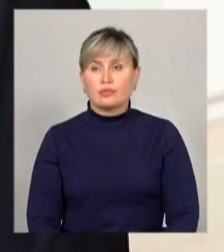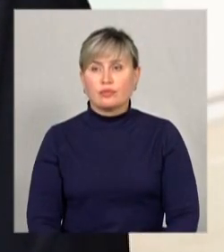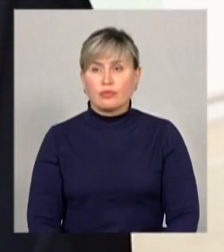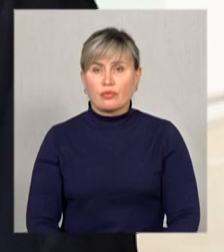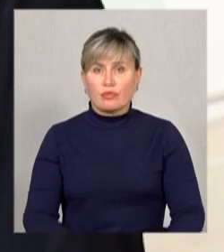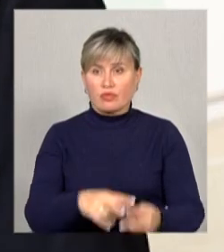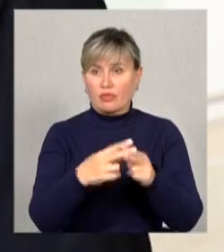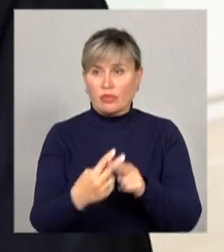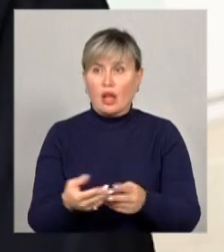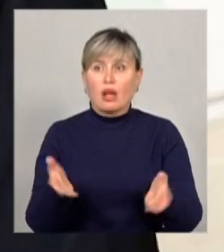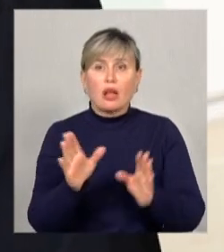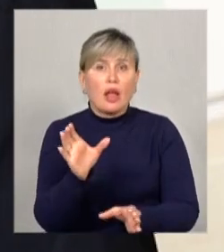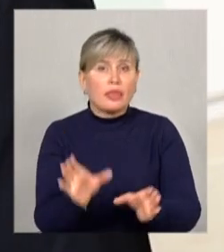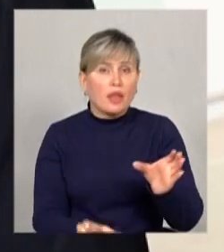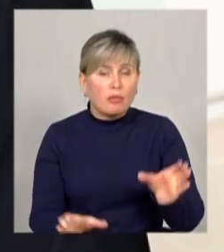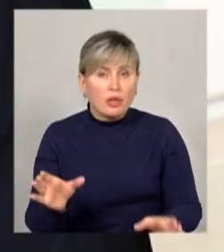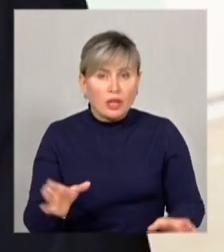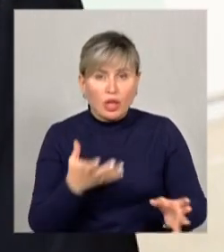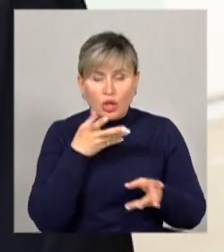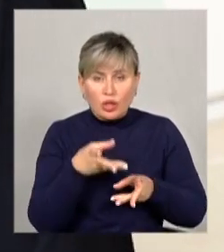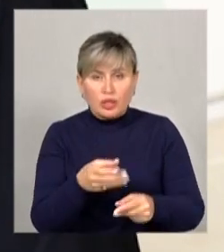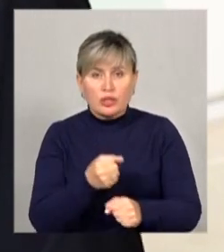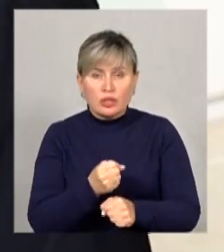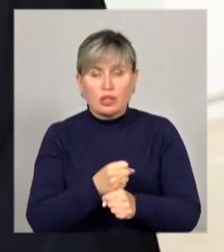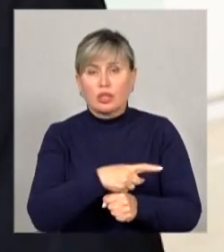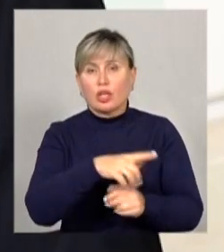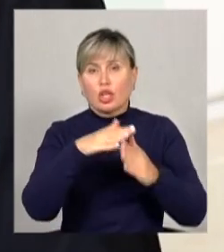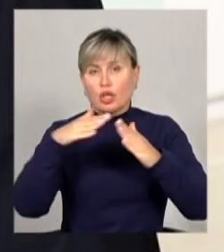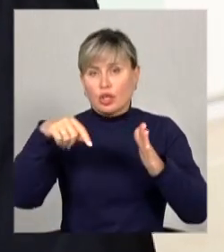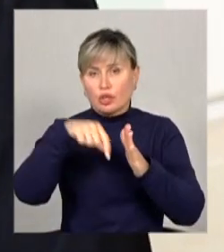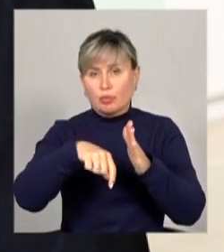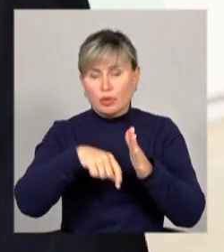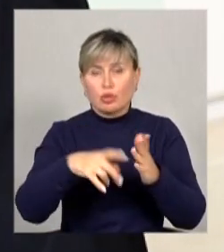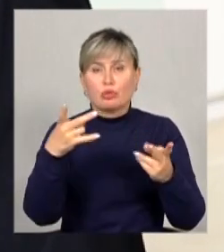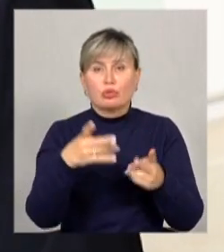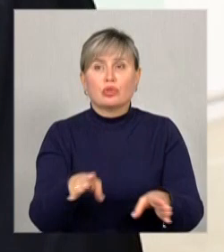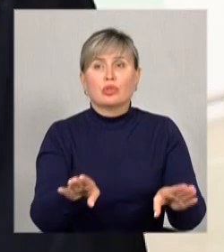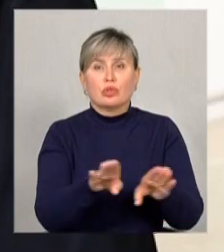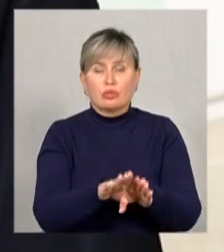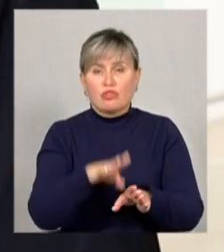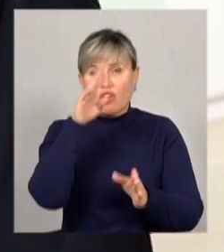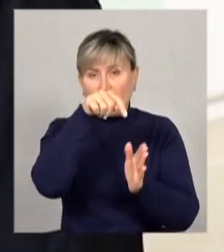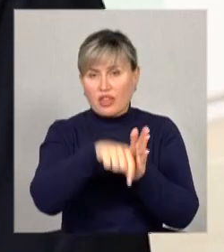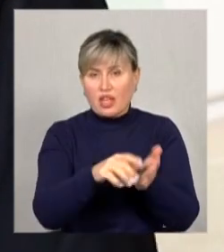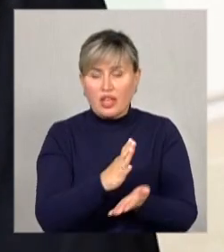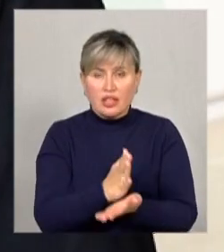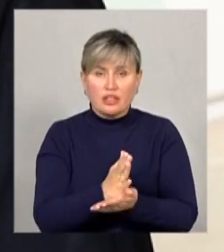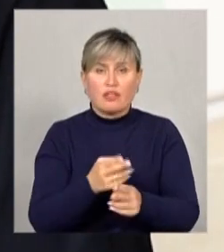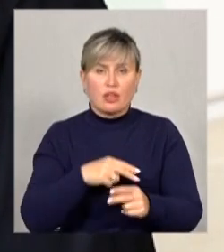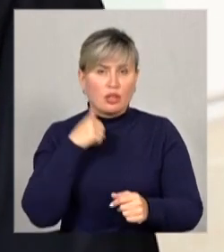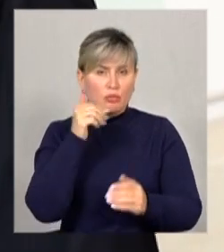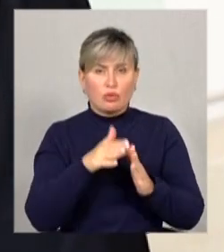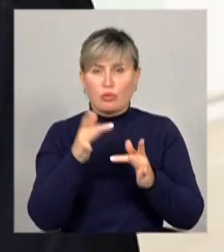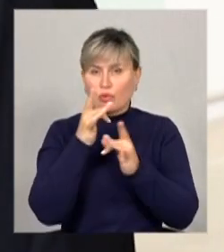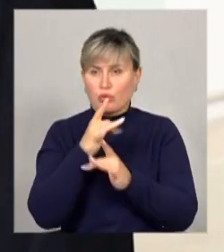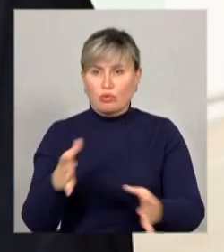Недоделанным осталось отопление. Кочегарку нужно сделать. Там снова потекла крыша. Нужно ее перекрывать. С нее бежит вода. Кажется, в этом году Дом культуры